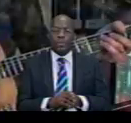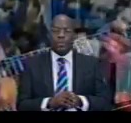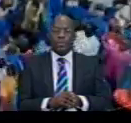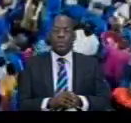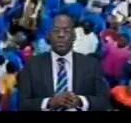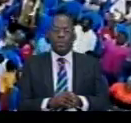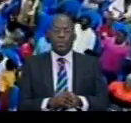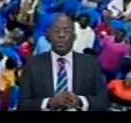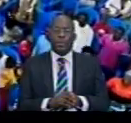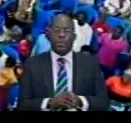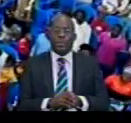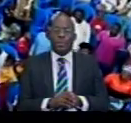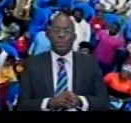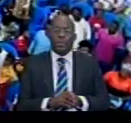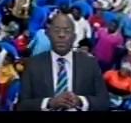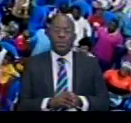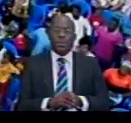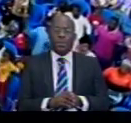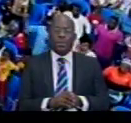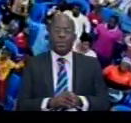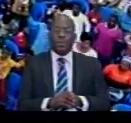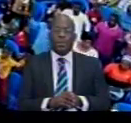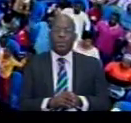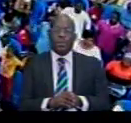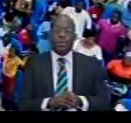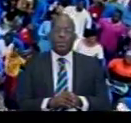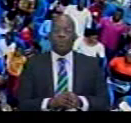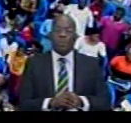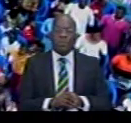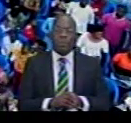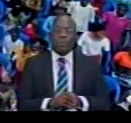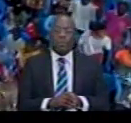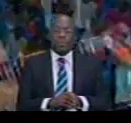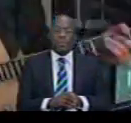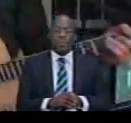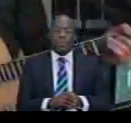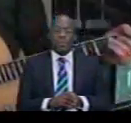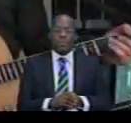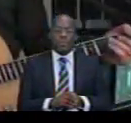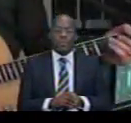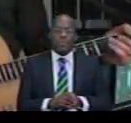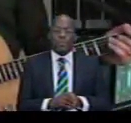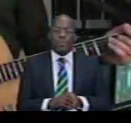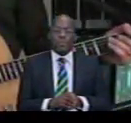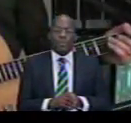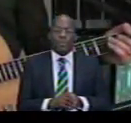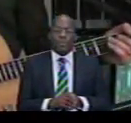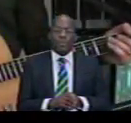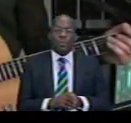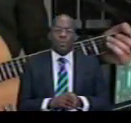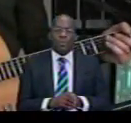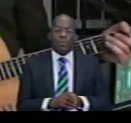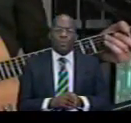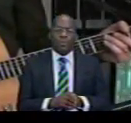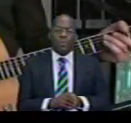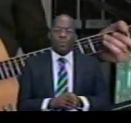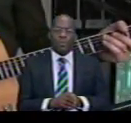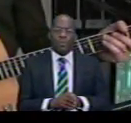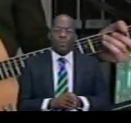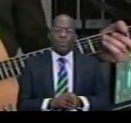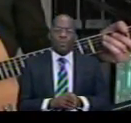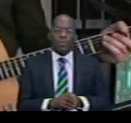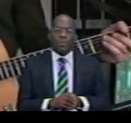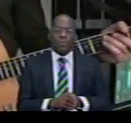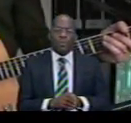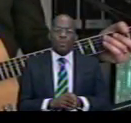son équipe. Et nous sommes ici pour vous dire qu'il y a de l'espoir. J'aimerais savoir combien ont besoin de voir Dieu